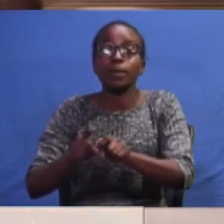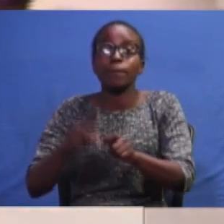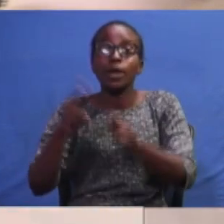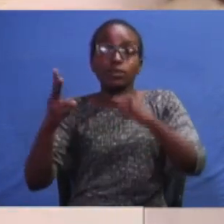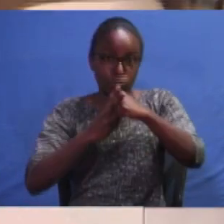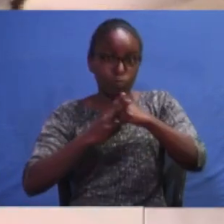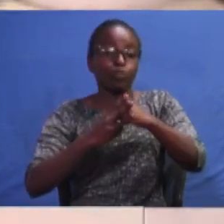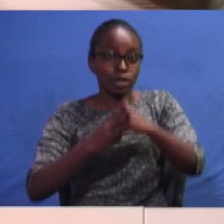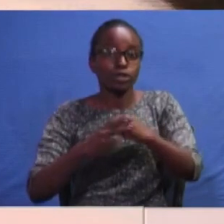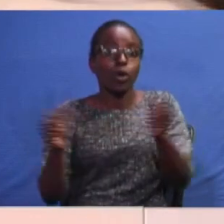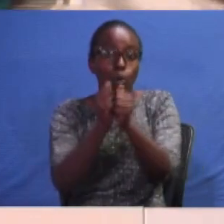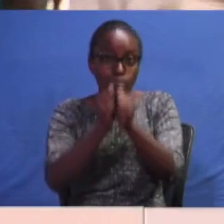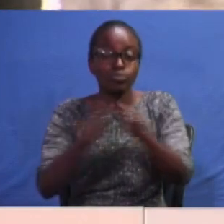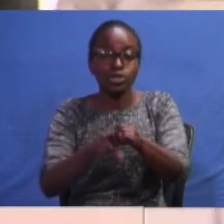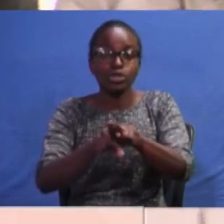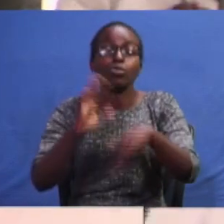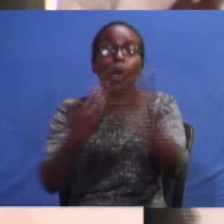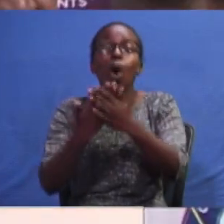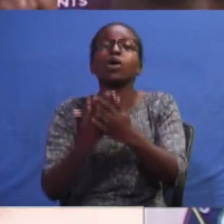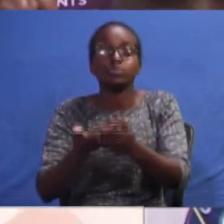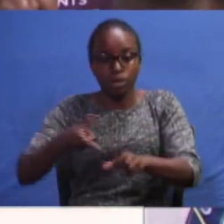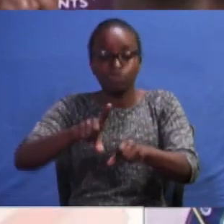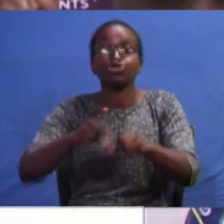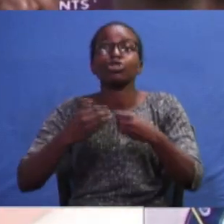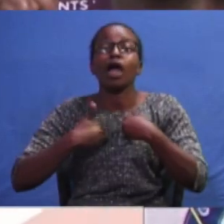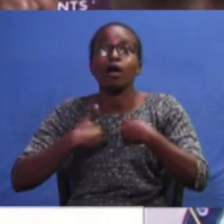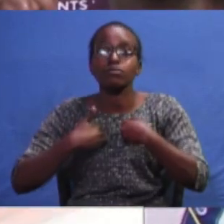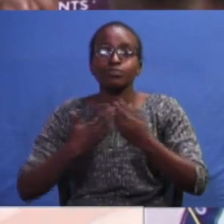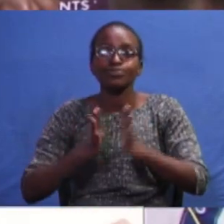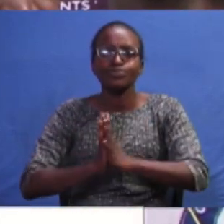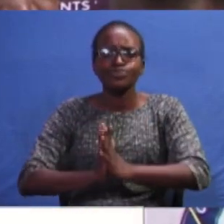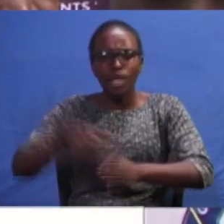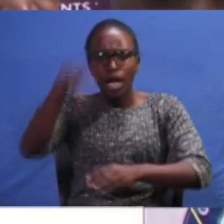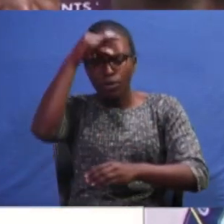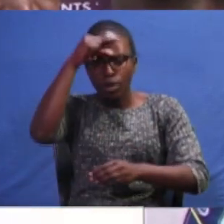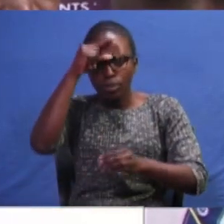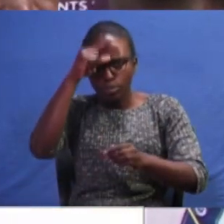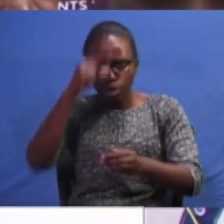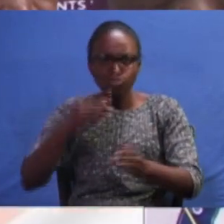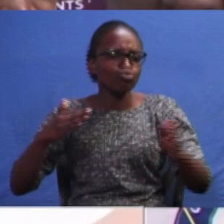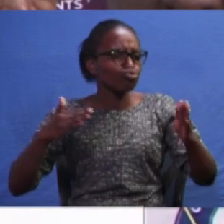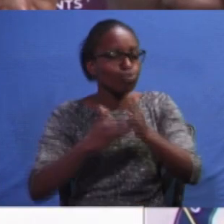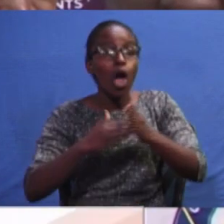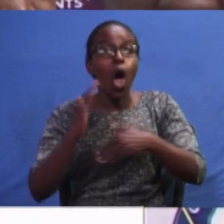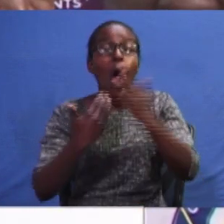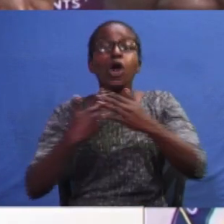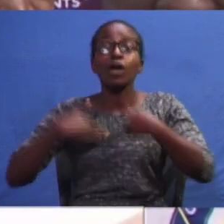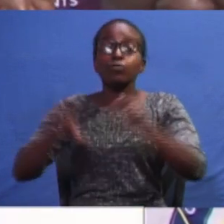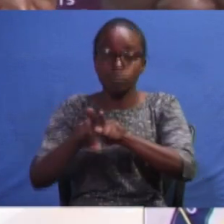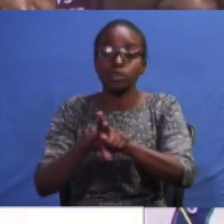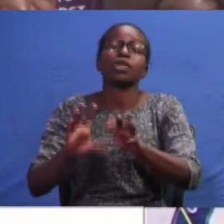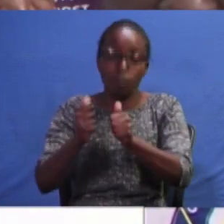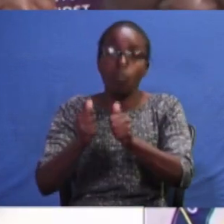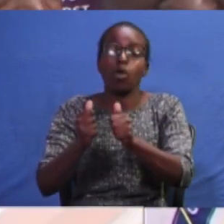7% na 10%, na wahadhiri wadai ongezeko hili. The government must also increase the salary. You also remember, sometimes I